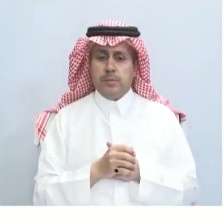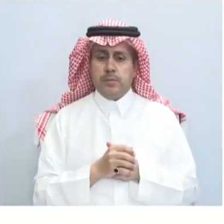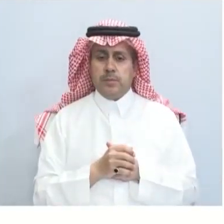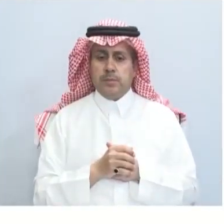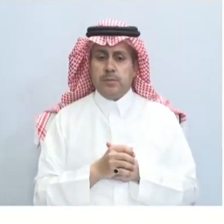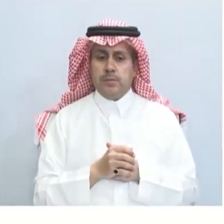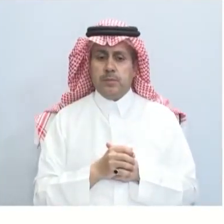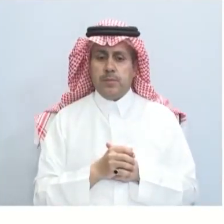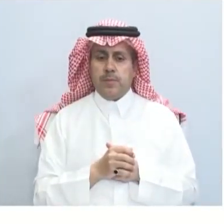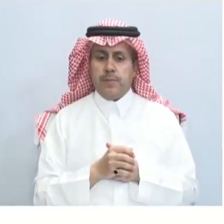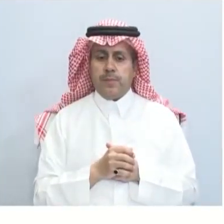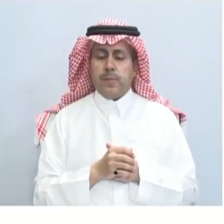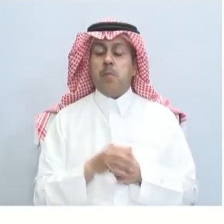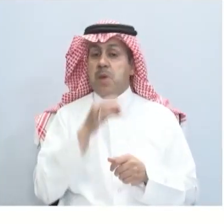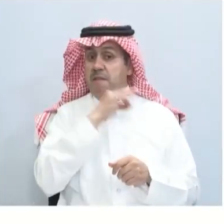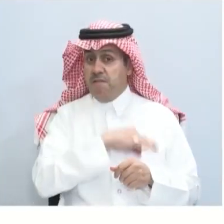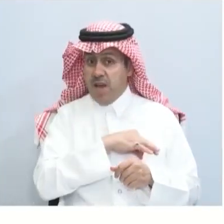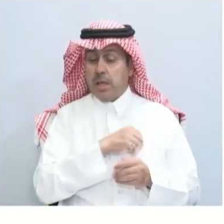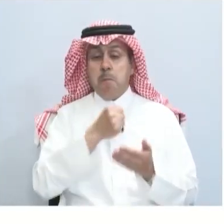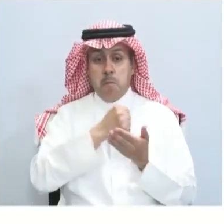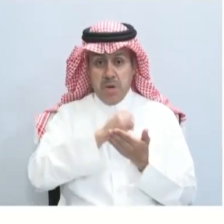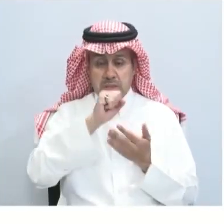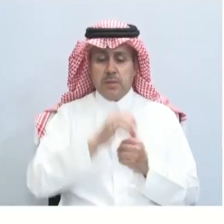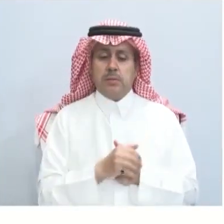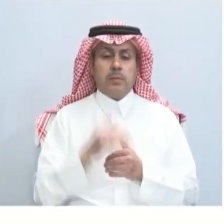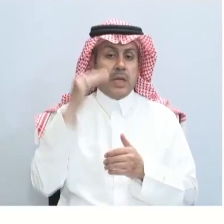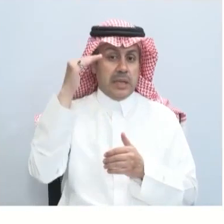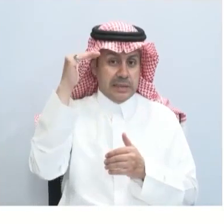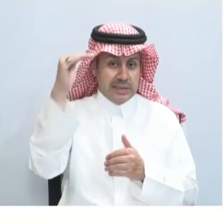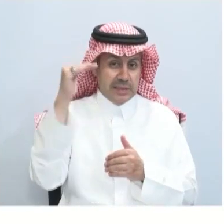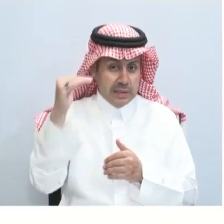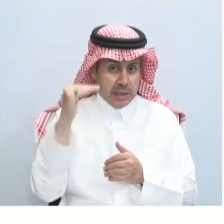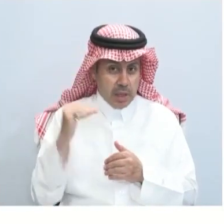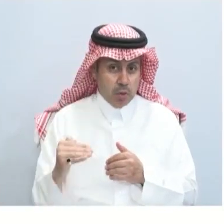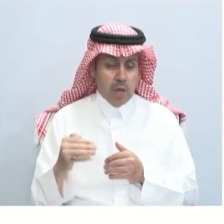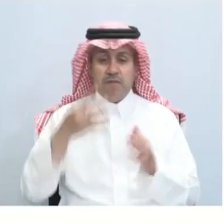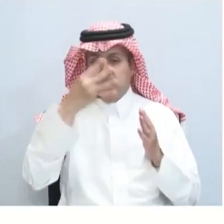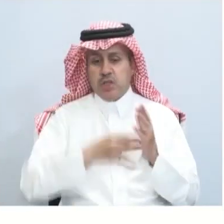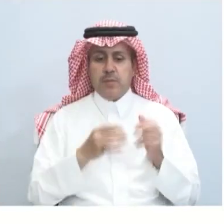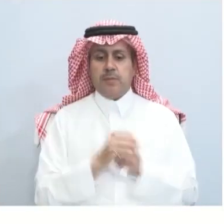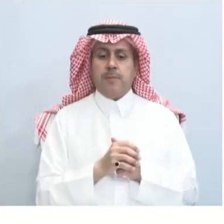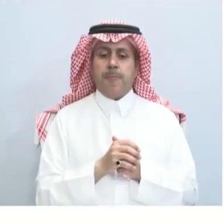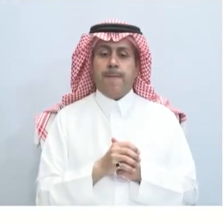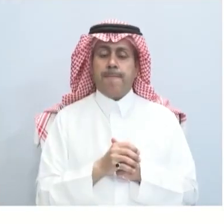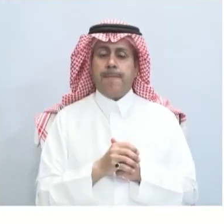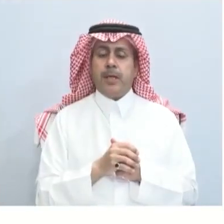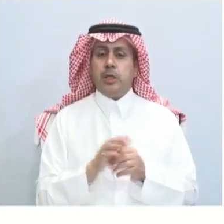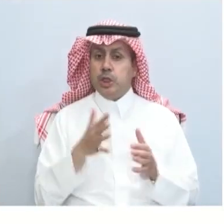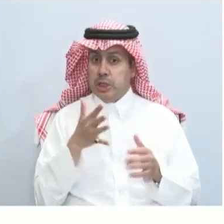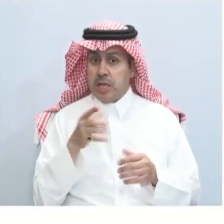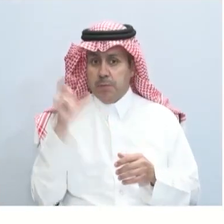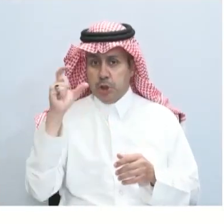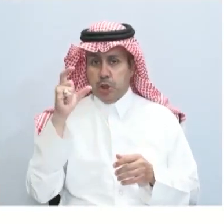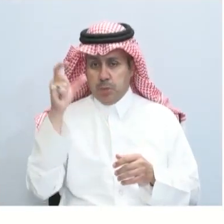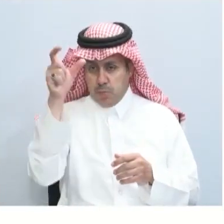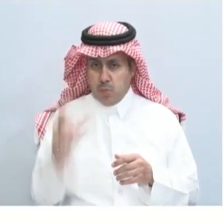كذلكم من الحكمه من النسخ التدرج في التشريع لحدثت الناس بالجاهليه ولا يخفى ما فيه من تاليف